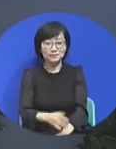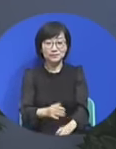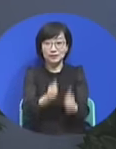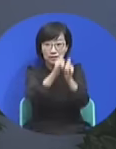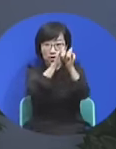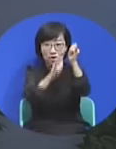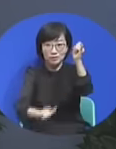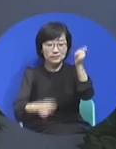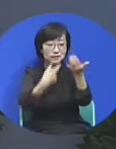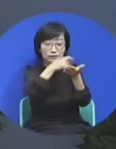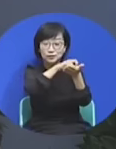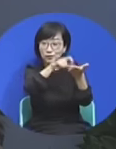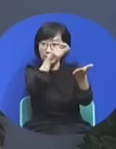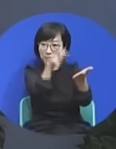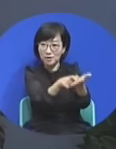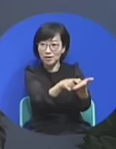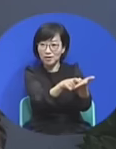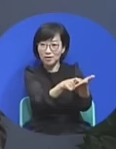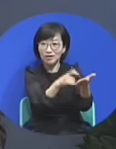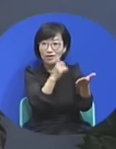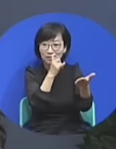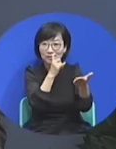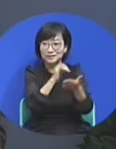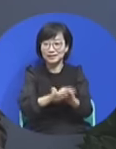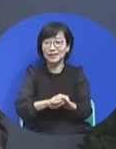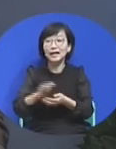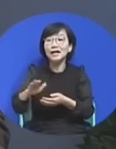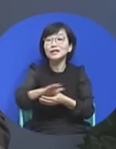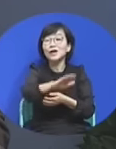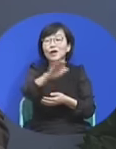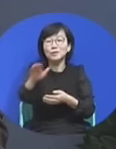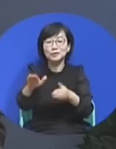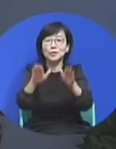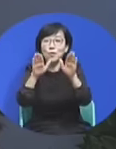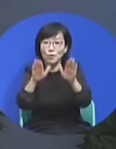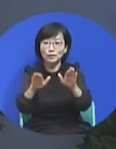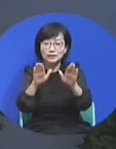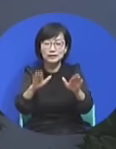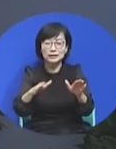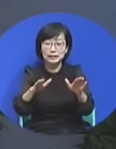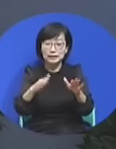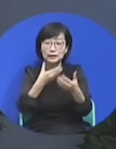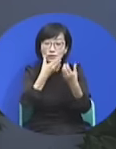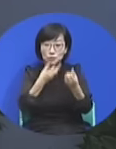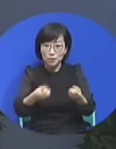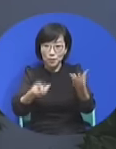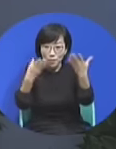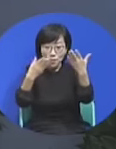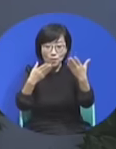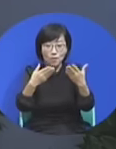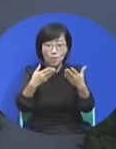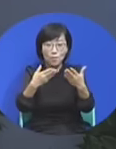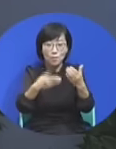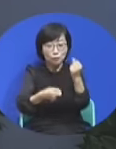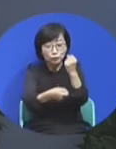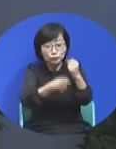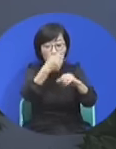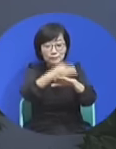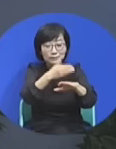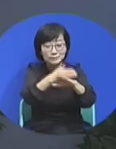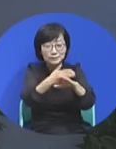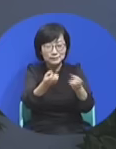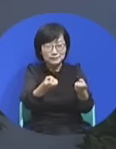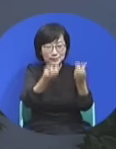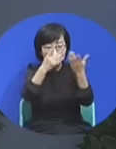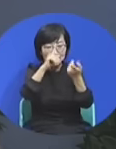됐습니다. And they are recorded in history. 오늘 여러분 이 축복을 마음속에 담으시길 바랍니다. Today you must place this blessing in